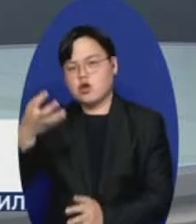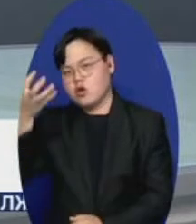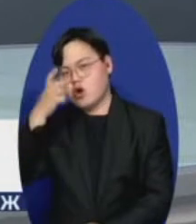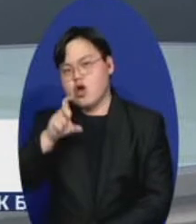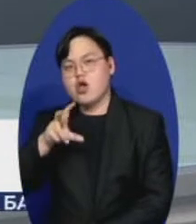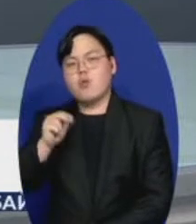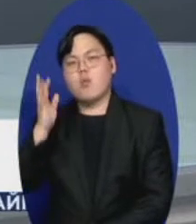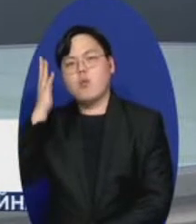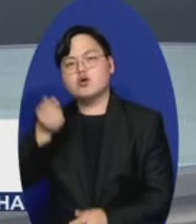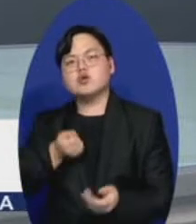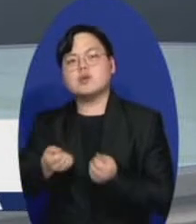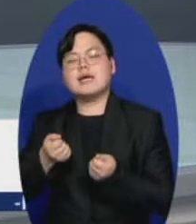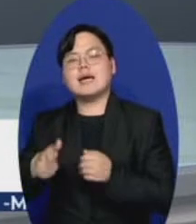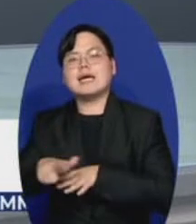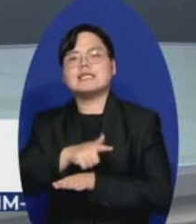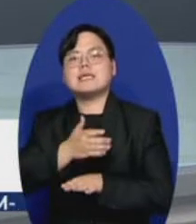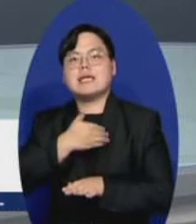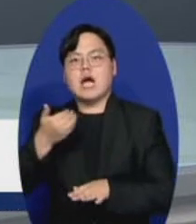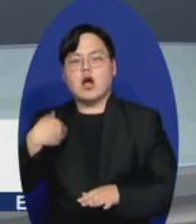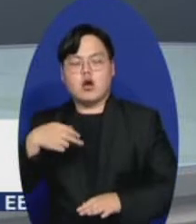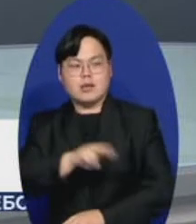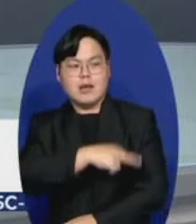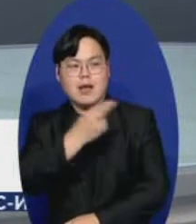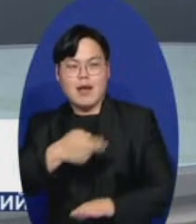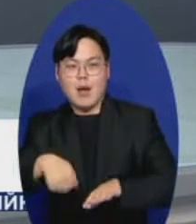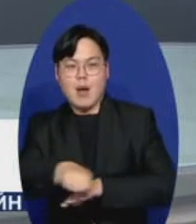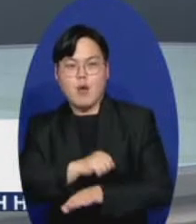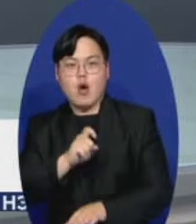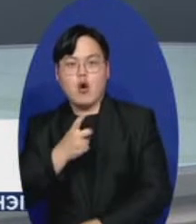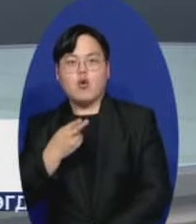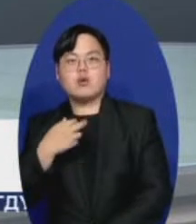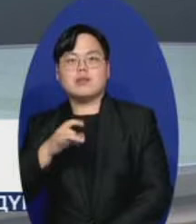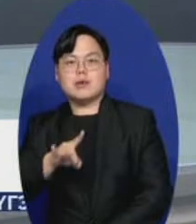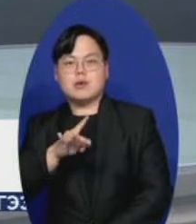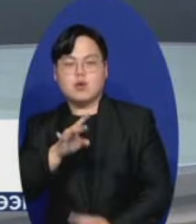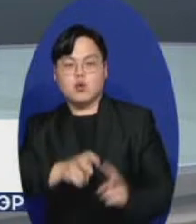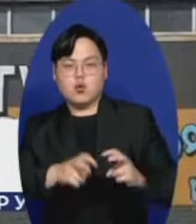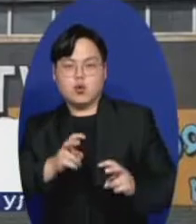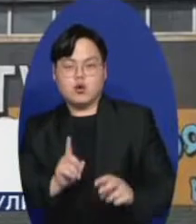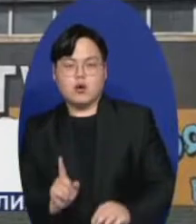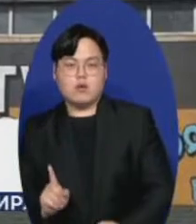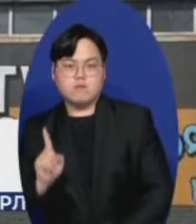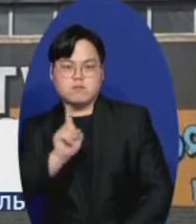бодлого зохицуулалтын газрын дарга Дархан Улайн мэт үйл ажиллагаа явуулдаг хүдэр боловсруулах үйлдвэрүүдэд ажиллаа.